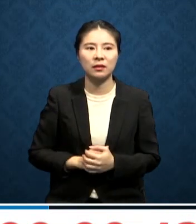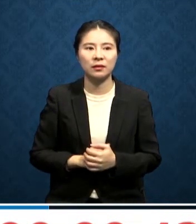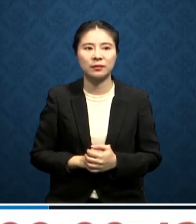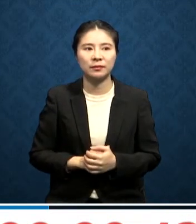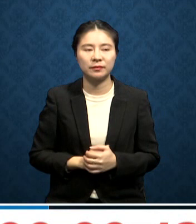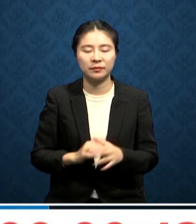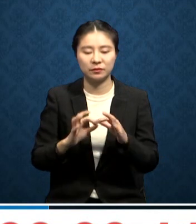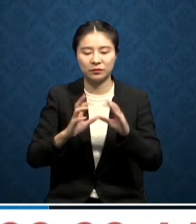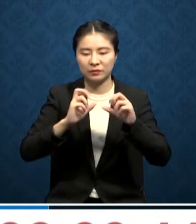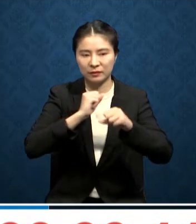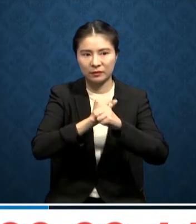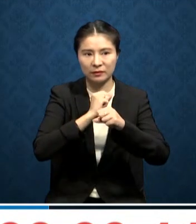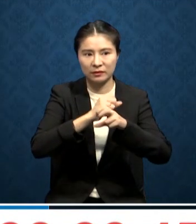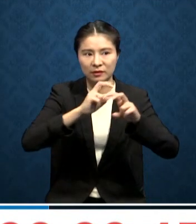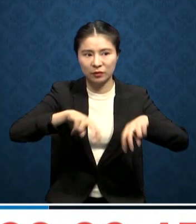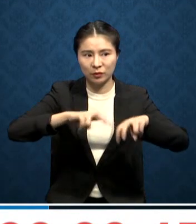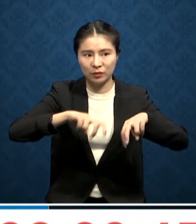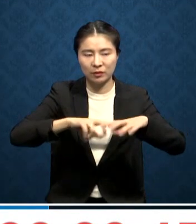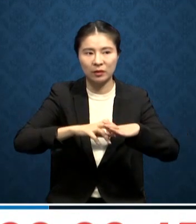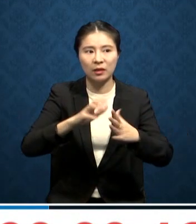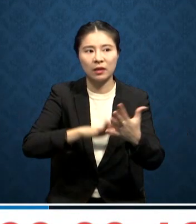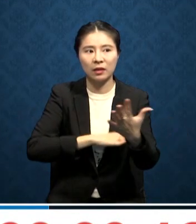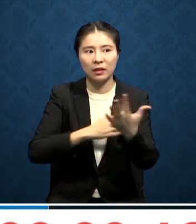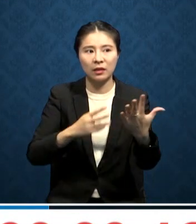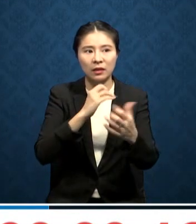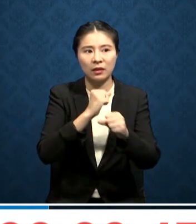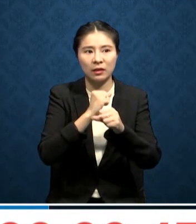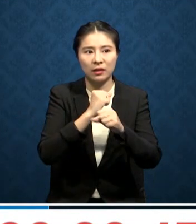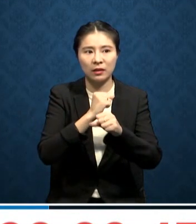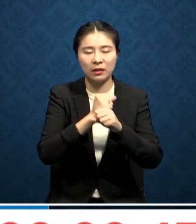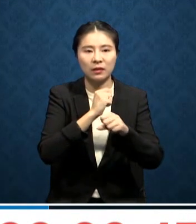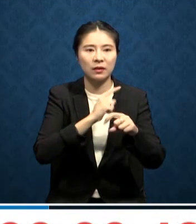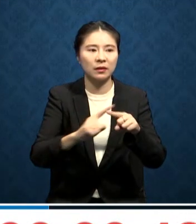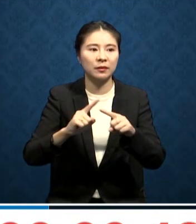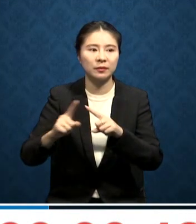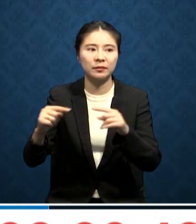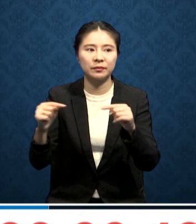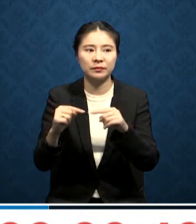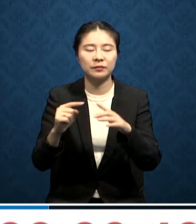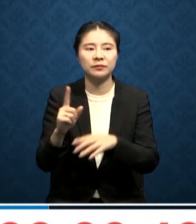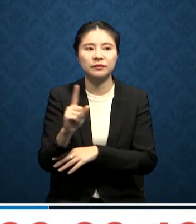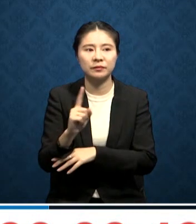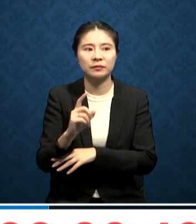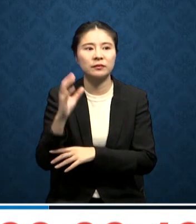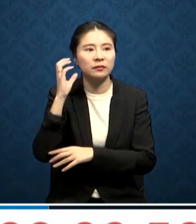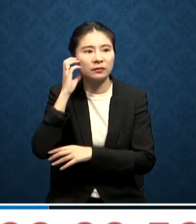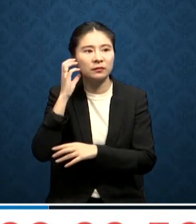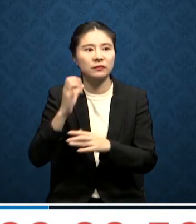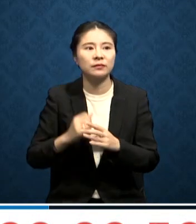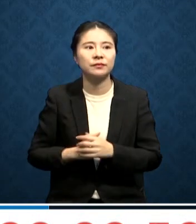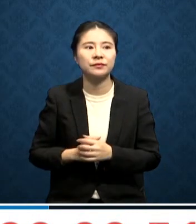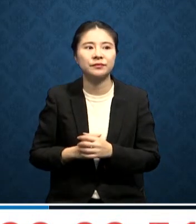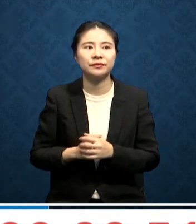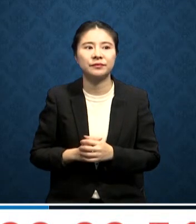รวมทงศึกษาวิเคราะห์และจัดทำเนาทางการดำเนินการจัสขคามธีสำรบกจการโทรคมมนาคมเครื่อนที่สากน